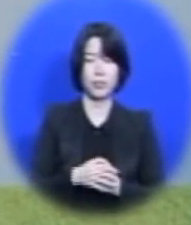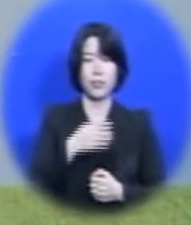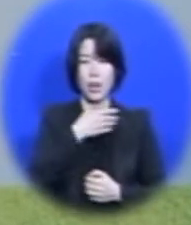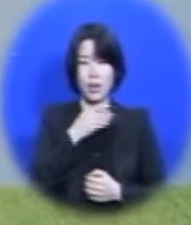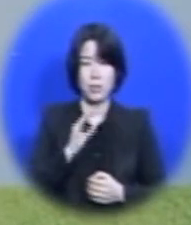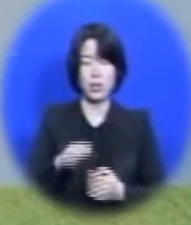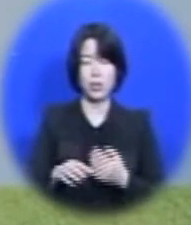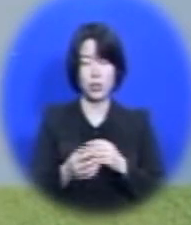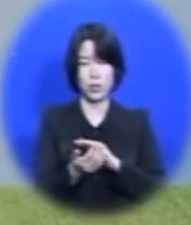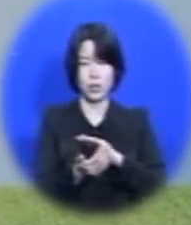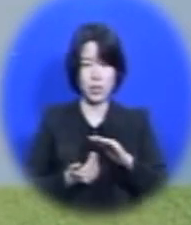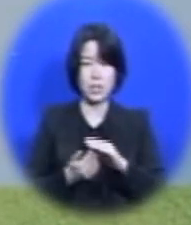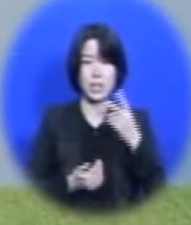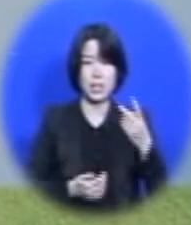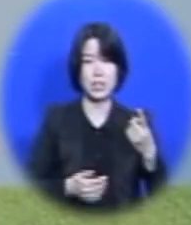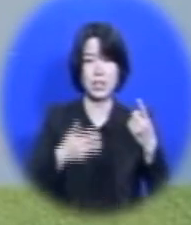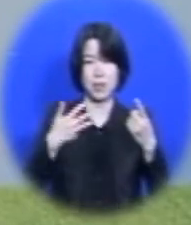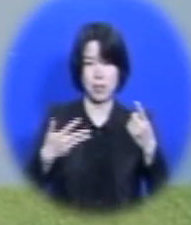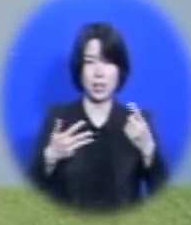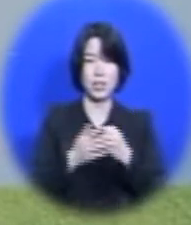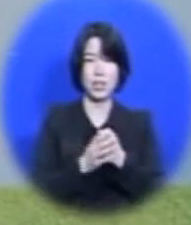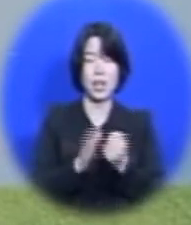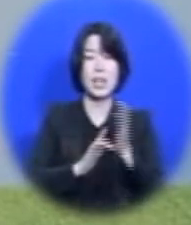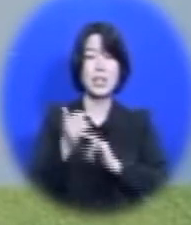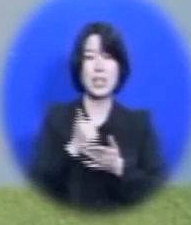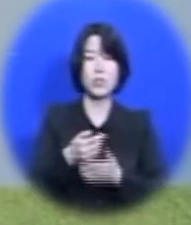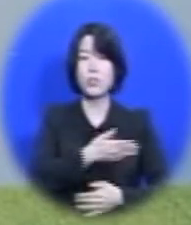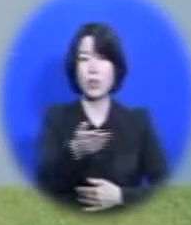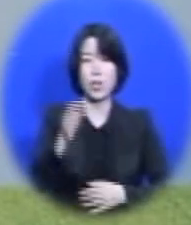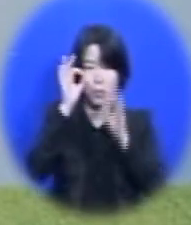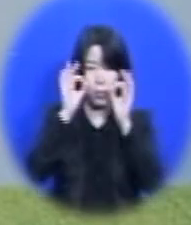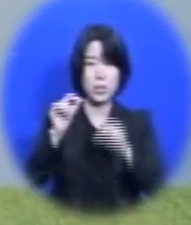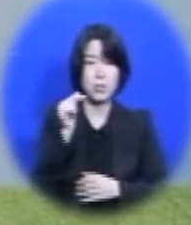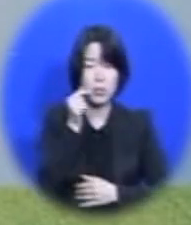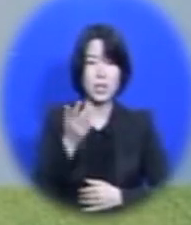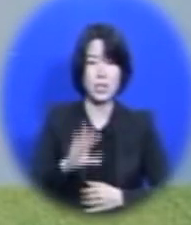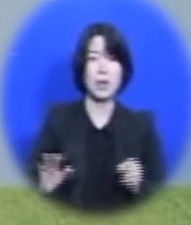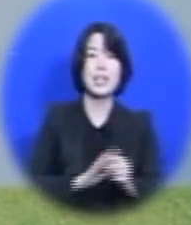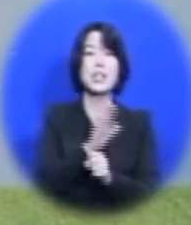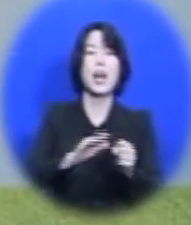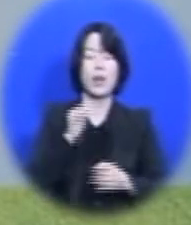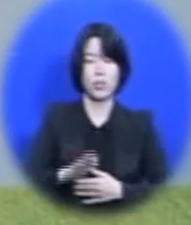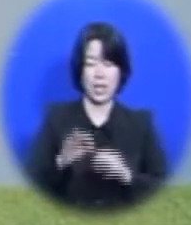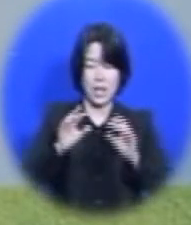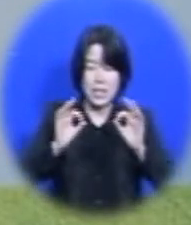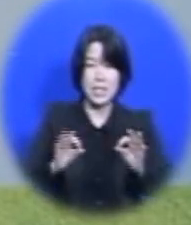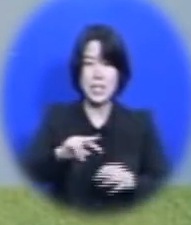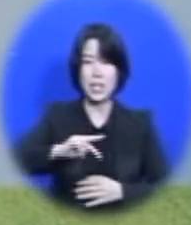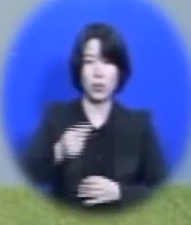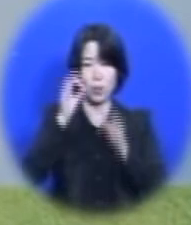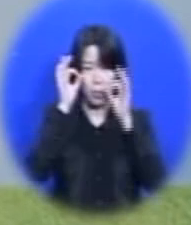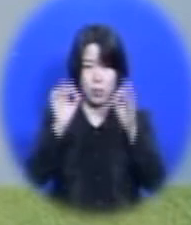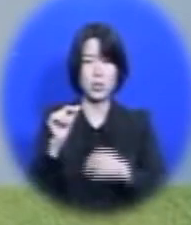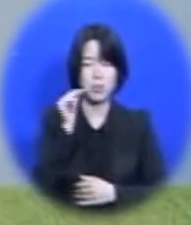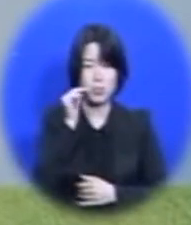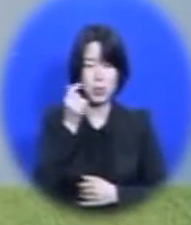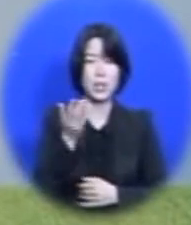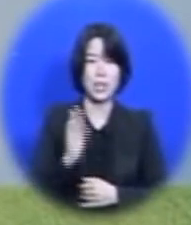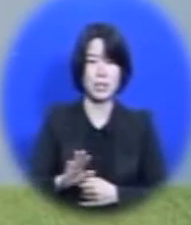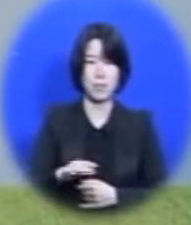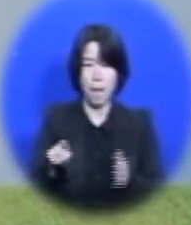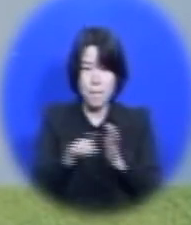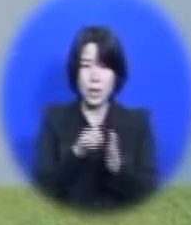베드로전서 1장 8절에 예수를 너희가 보지 못하였으나 사랑하는도다. 이제도 보지 못하나 믿고 말할 수